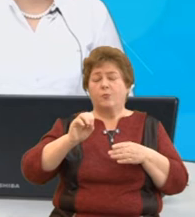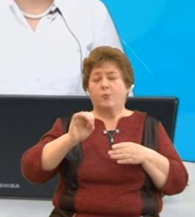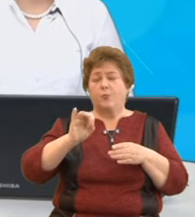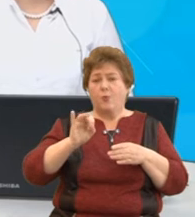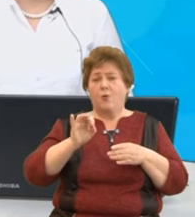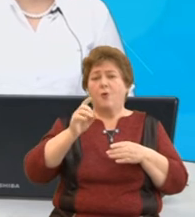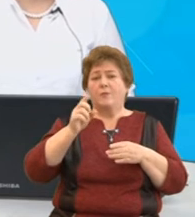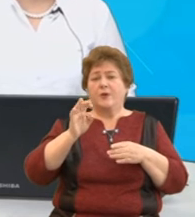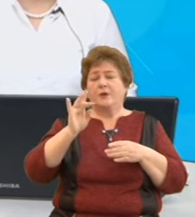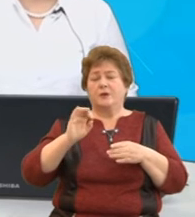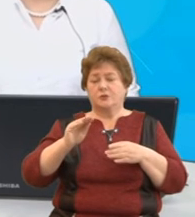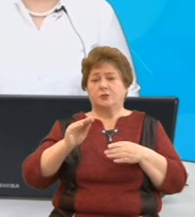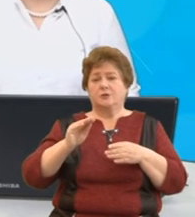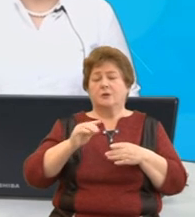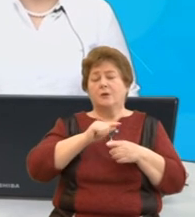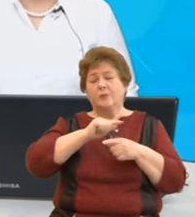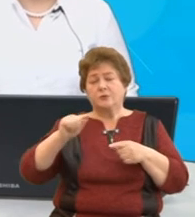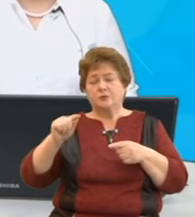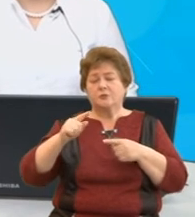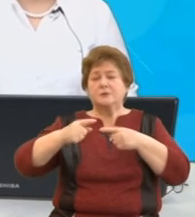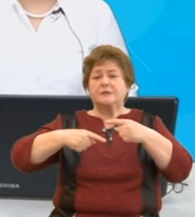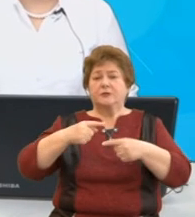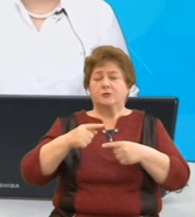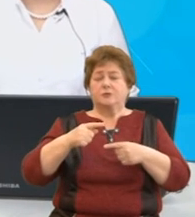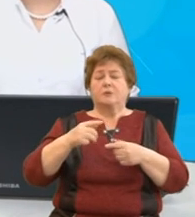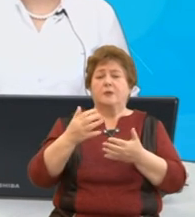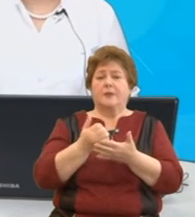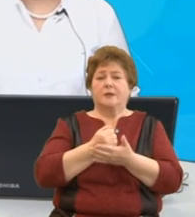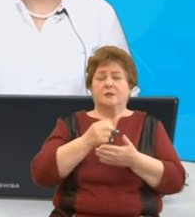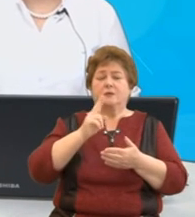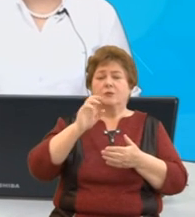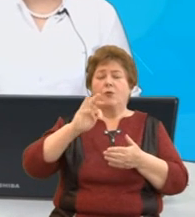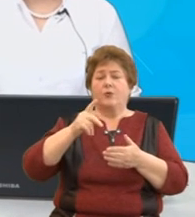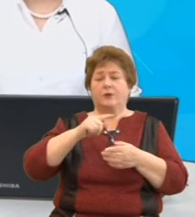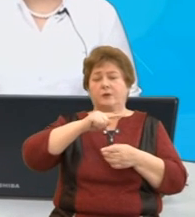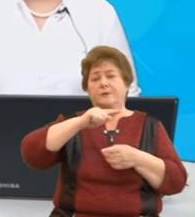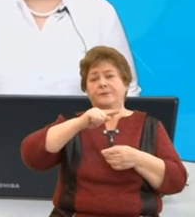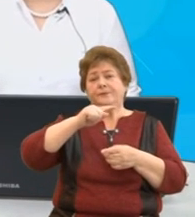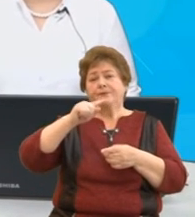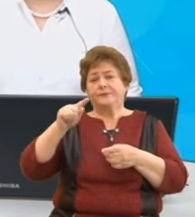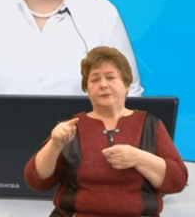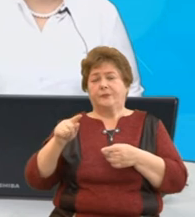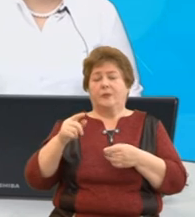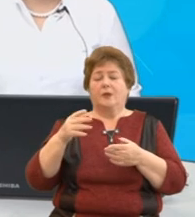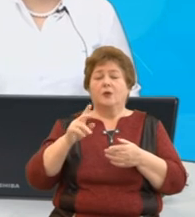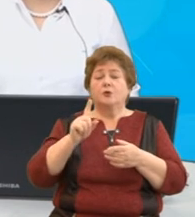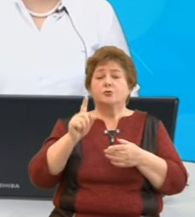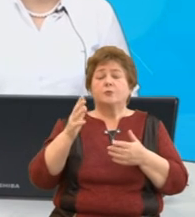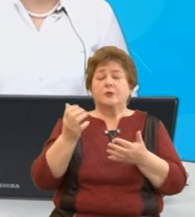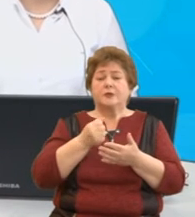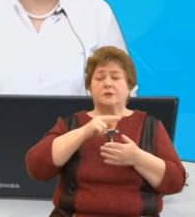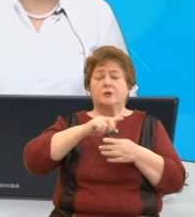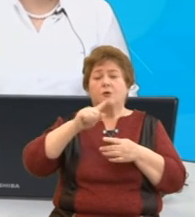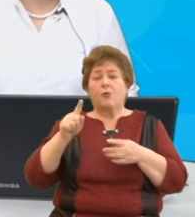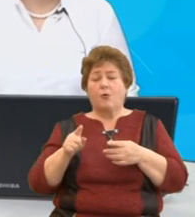подчеркиваем дальше перехожу к нахождению корня слов для того чтобы найти корень